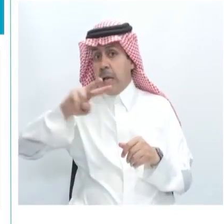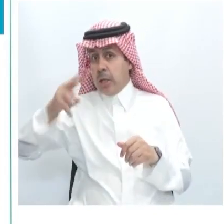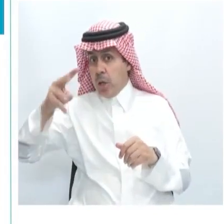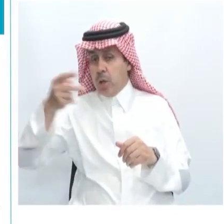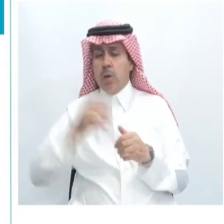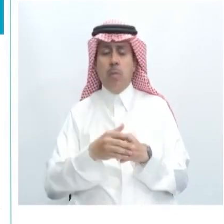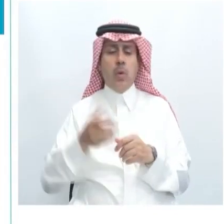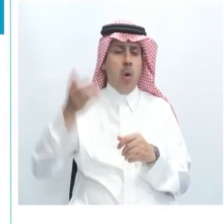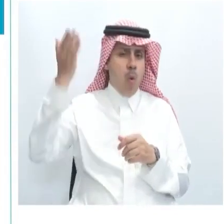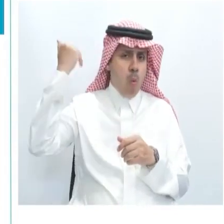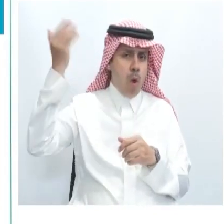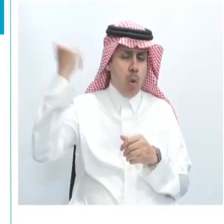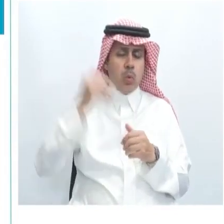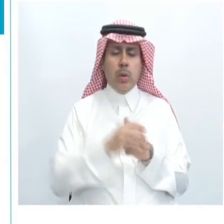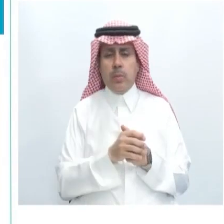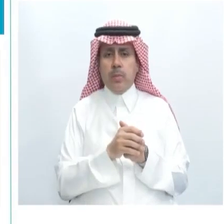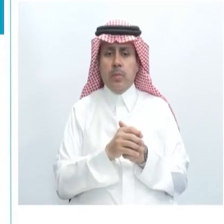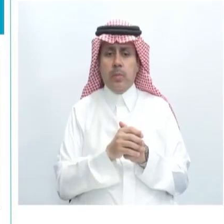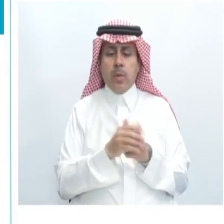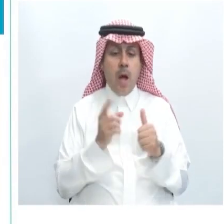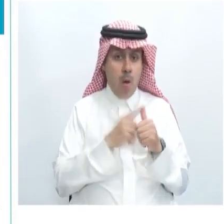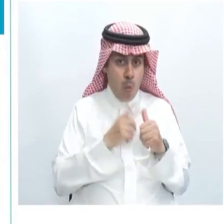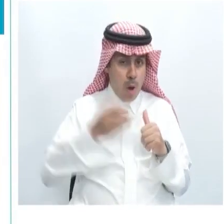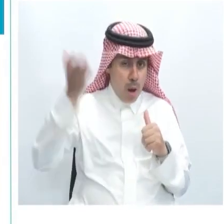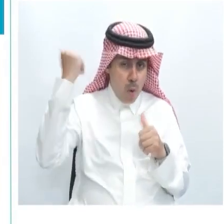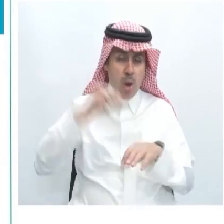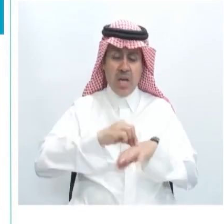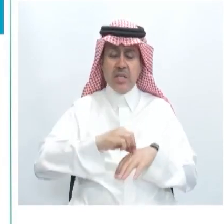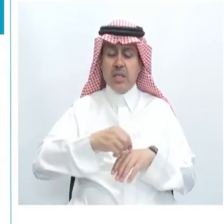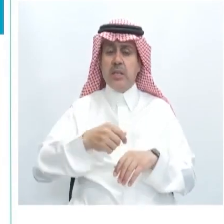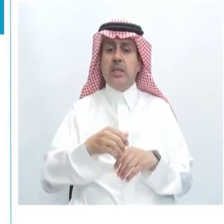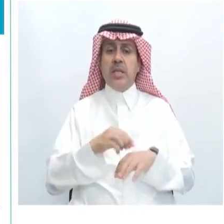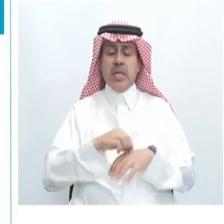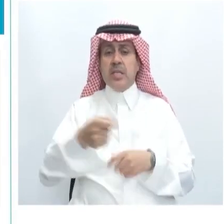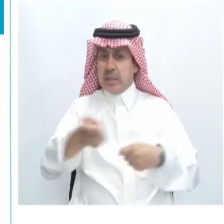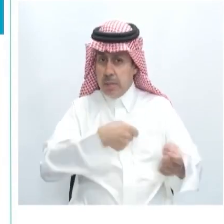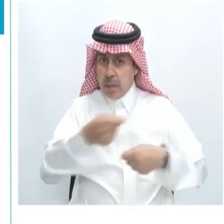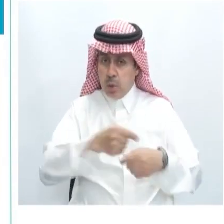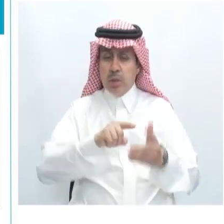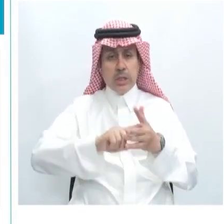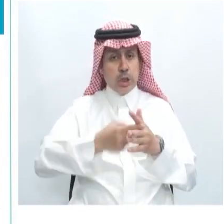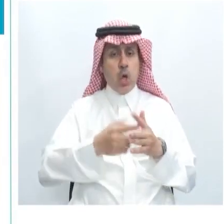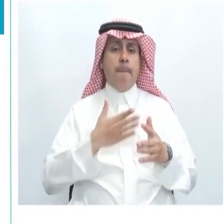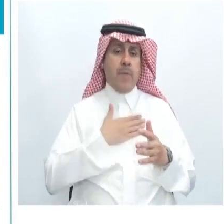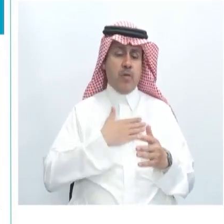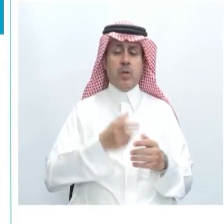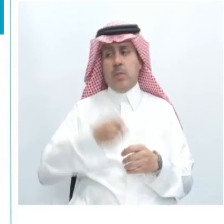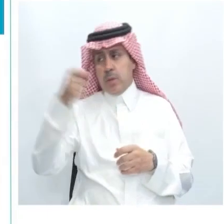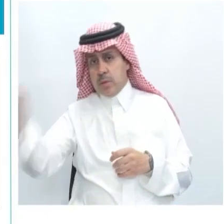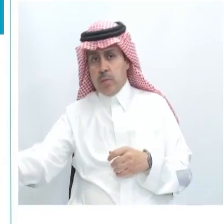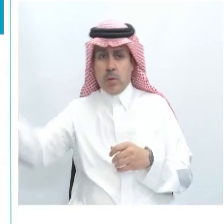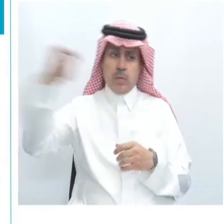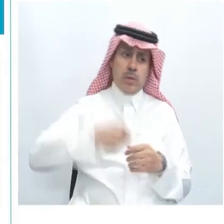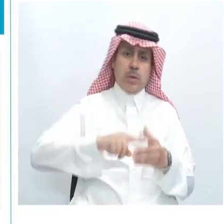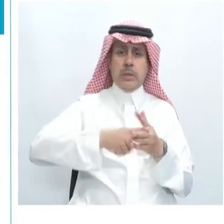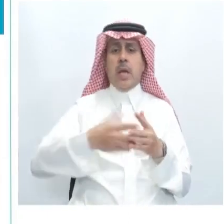على مر التاريخ بدايه كان الناس يتبادلون اغراضا صنعوها بانفسهم مقابل اغراض صنعوها